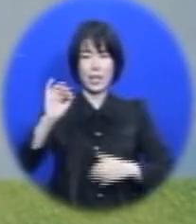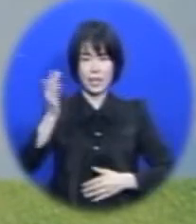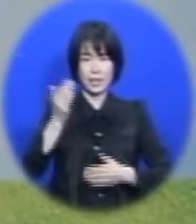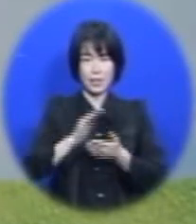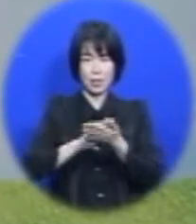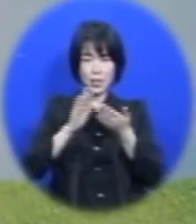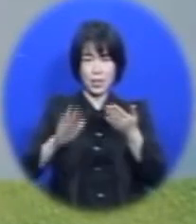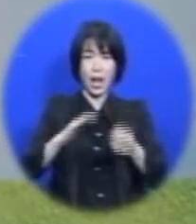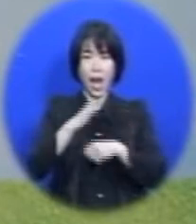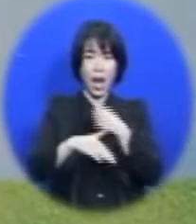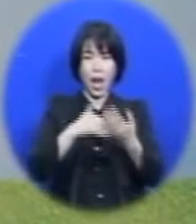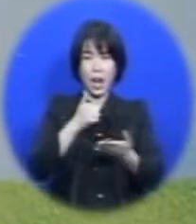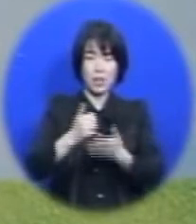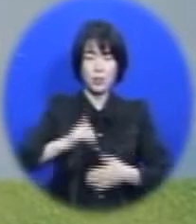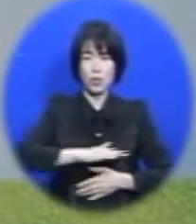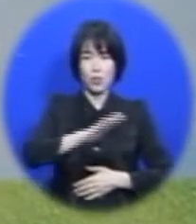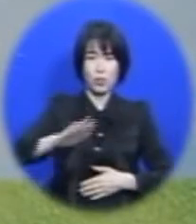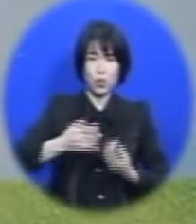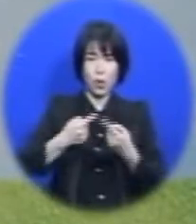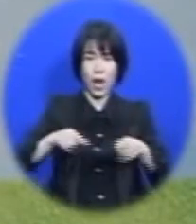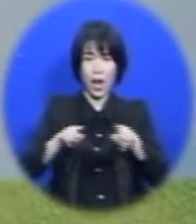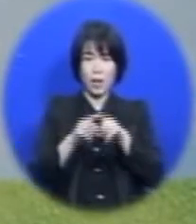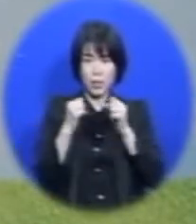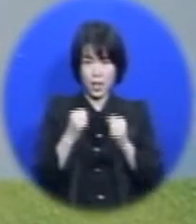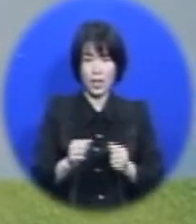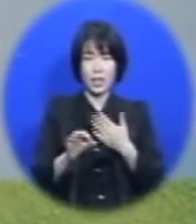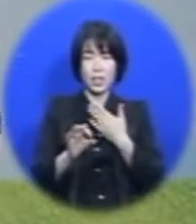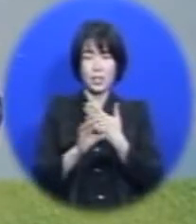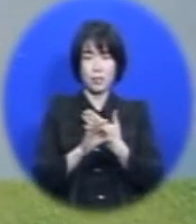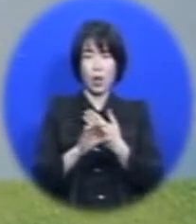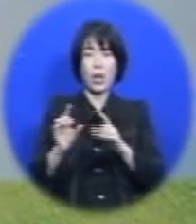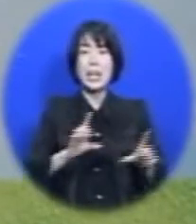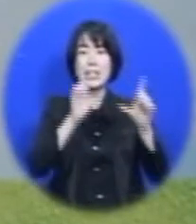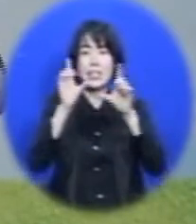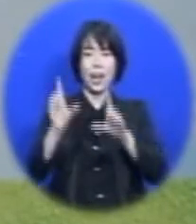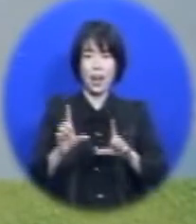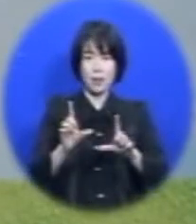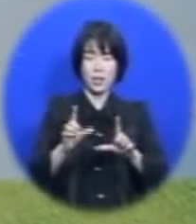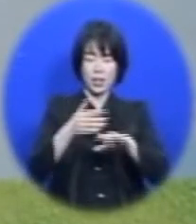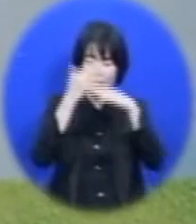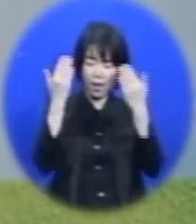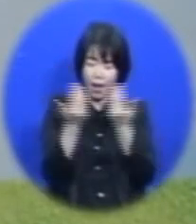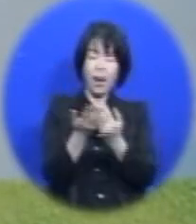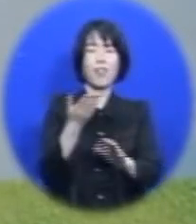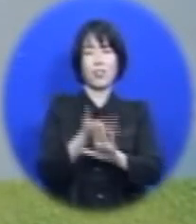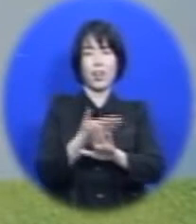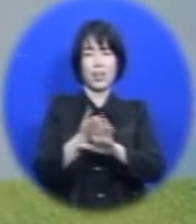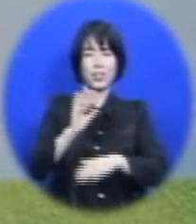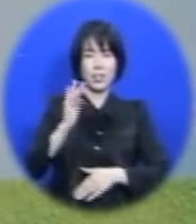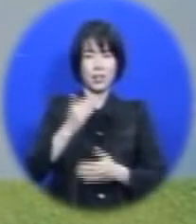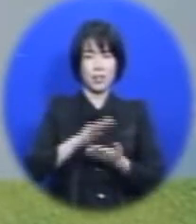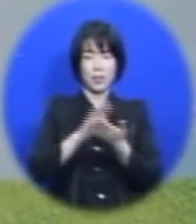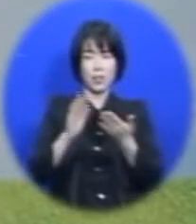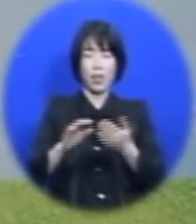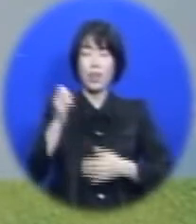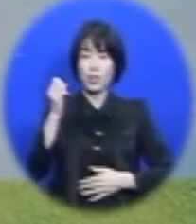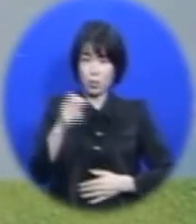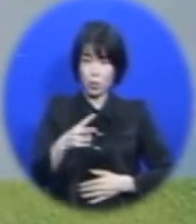그러니까 하나님이 우리와 함께 계시면 삶이 다 달라집니다.